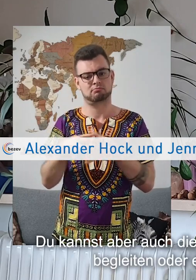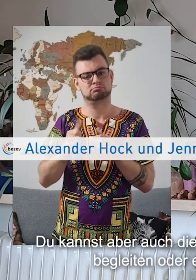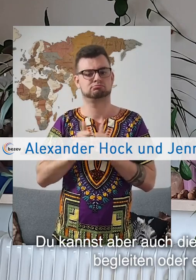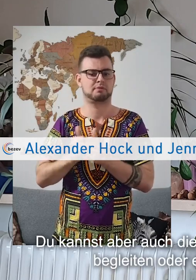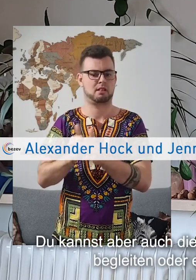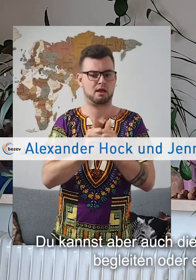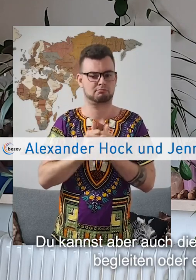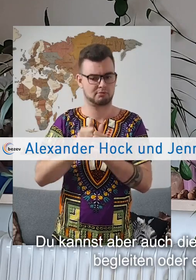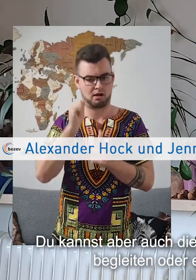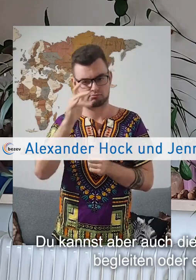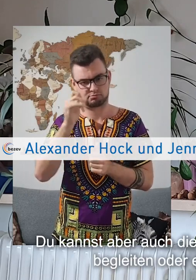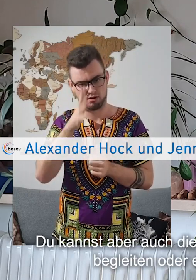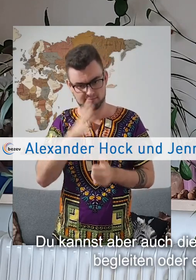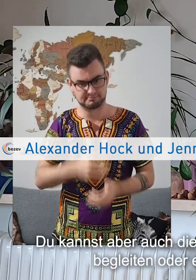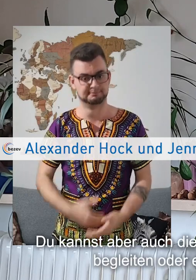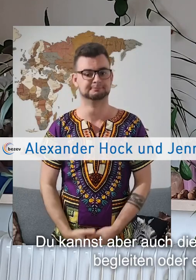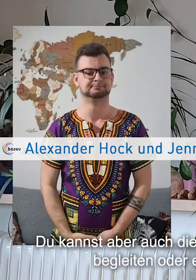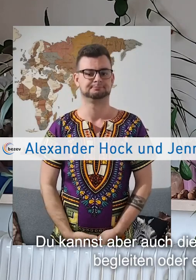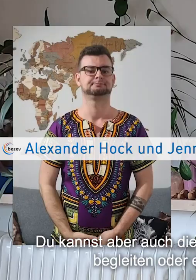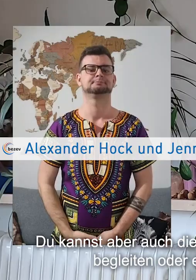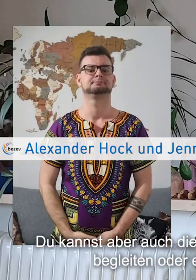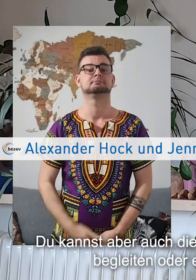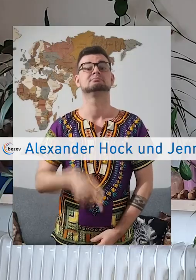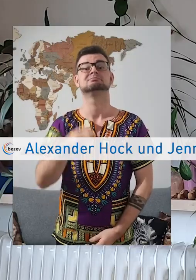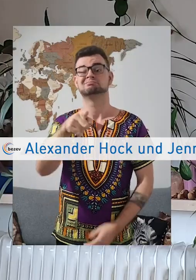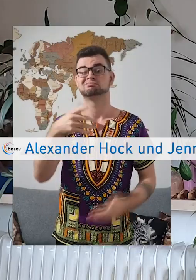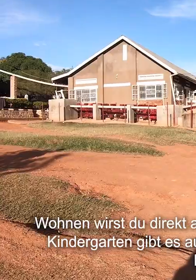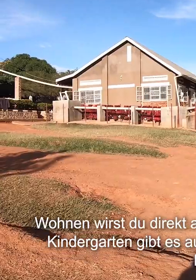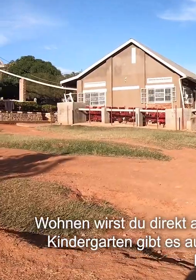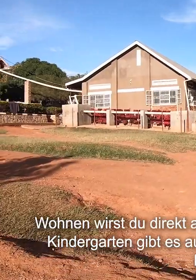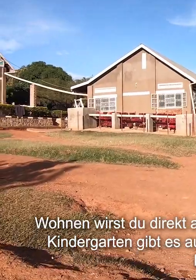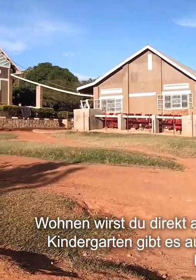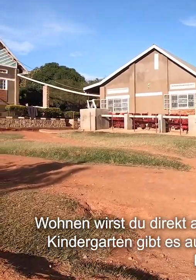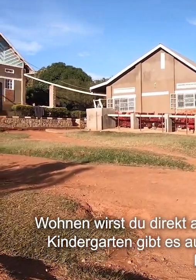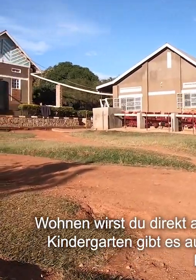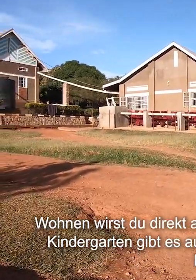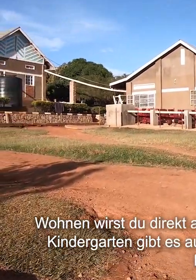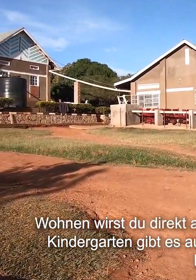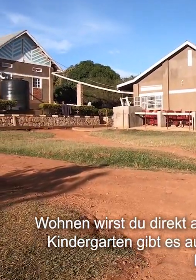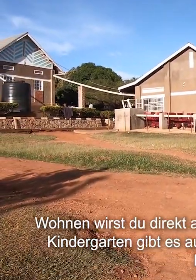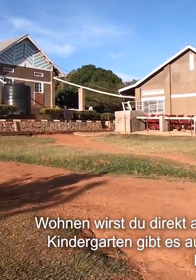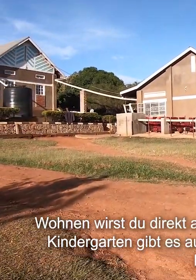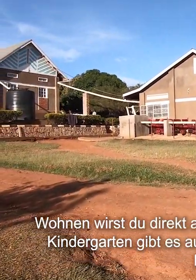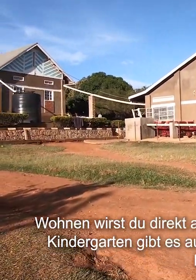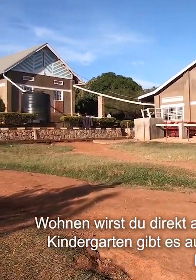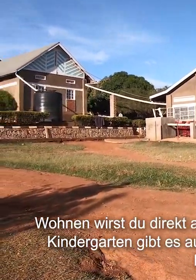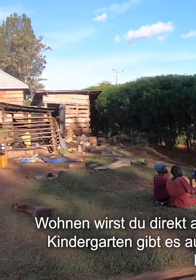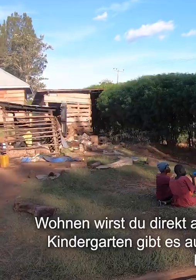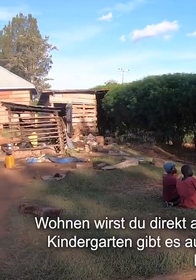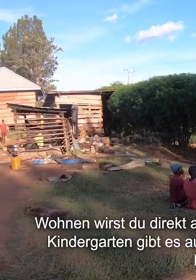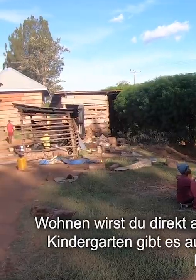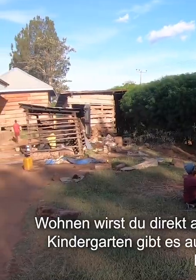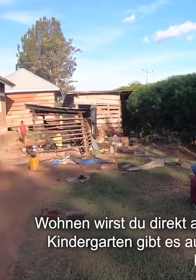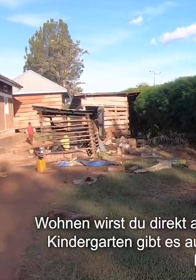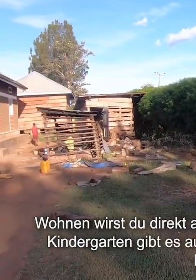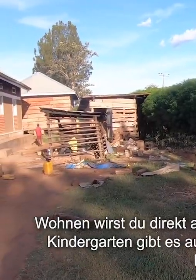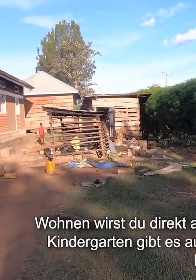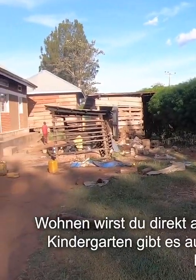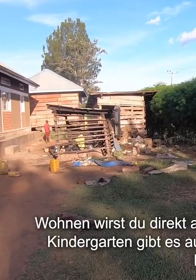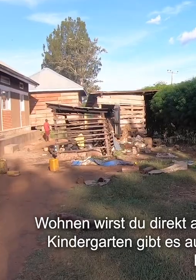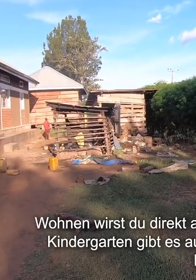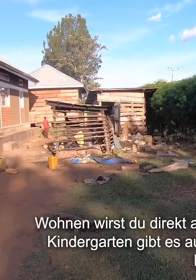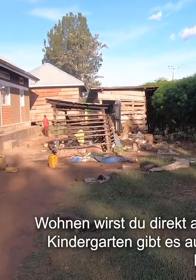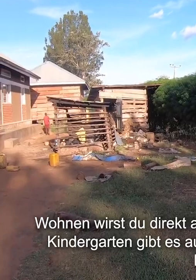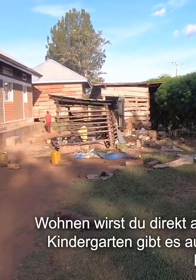begleiten oder einfach im Alltag mit dabei sein. Wohnen wirst du direkt auf dem Schulgelände. Im neu gebauten